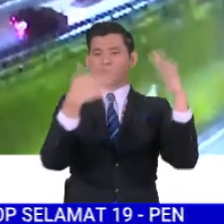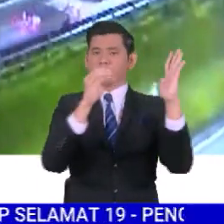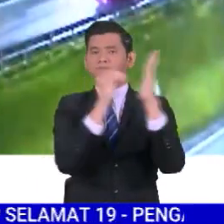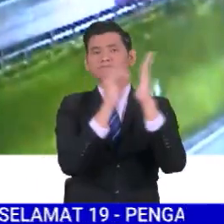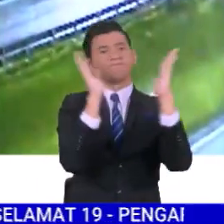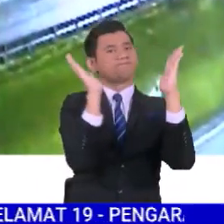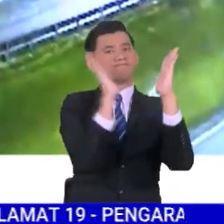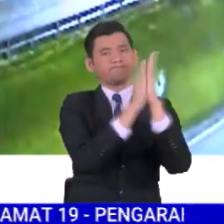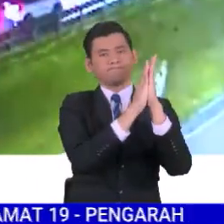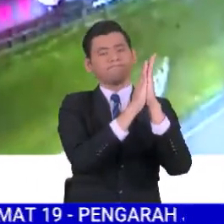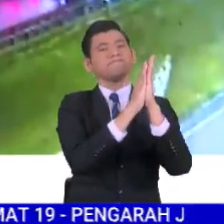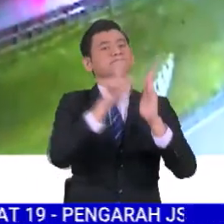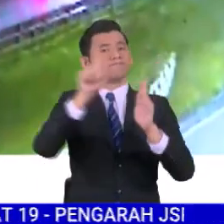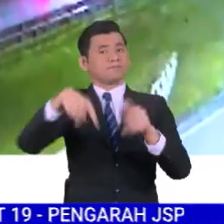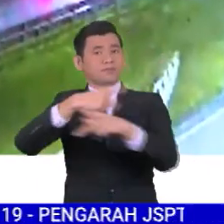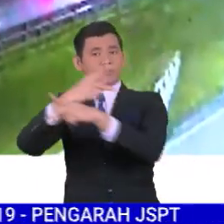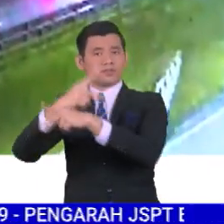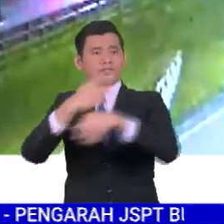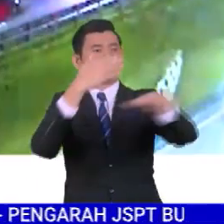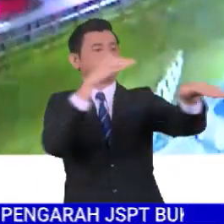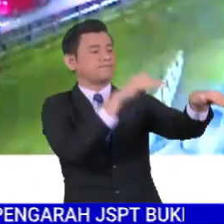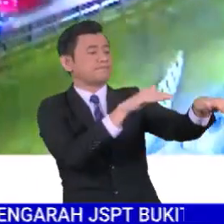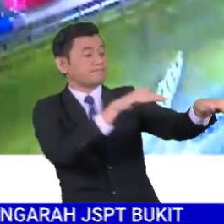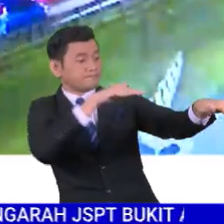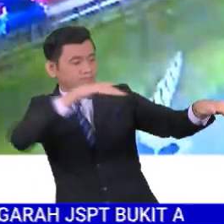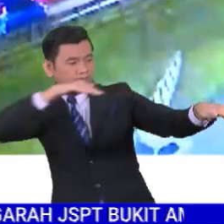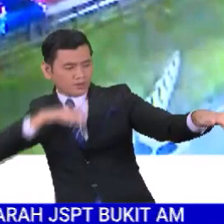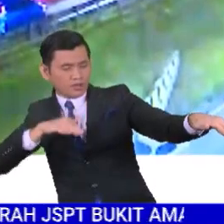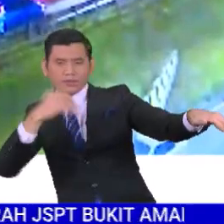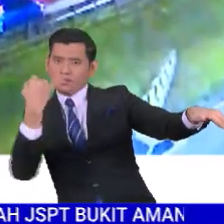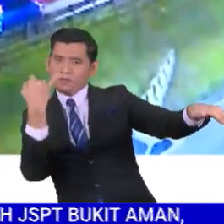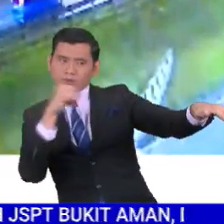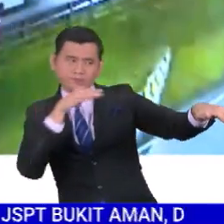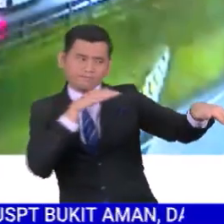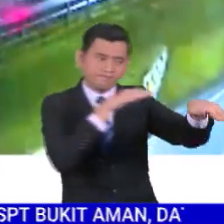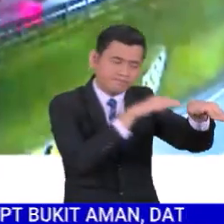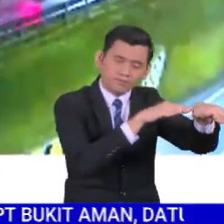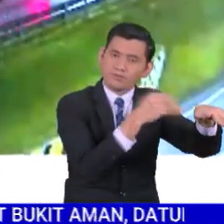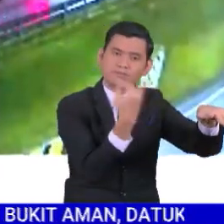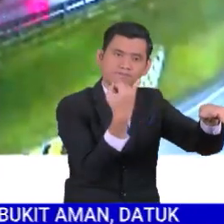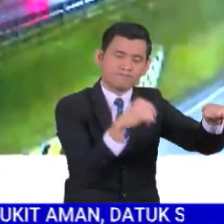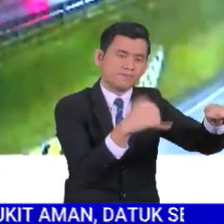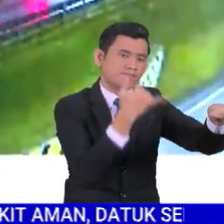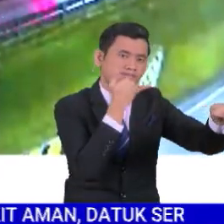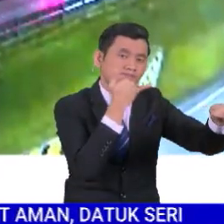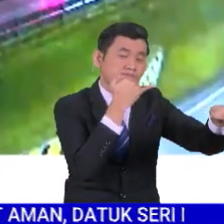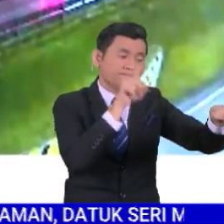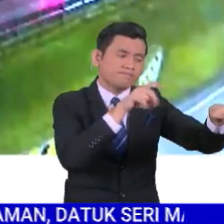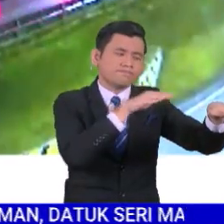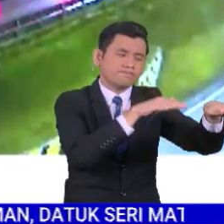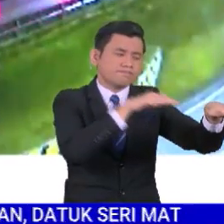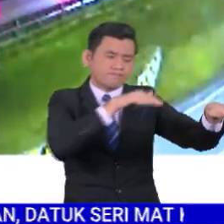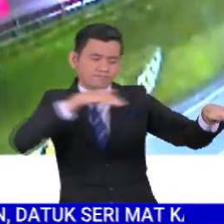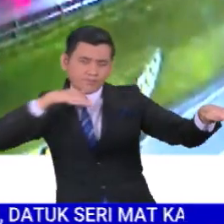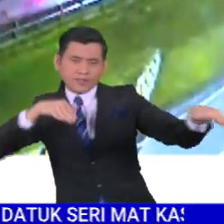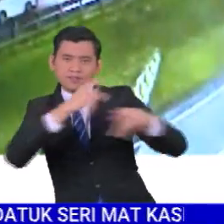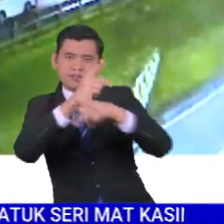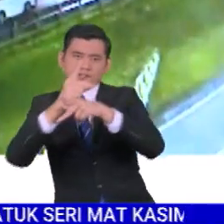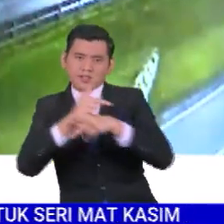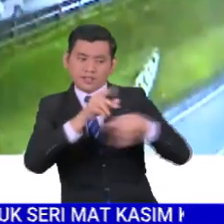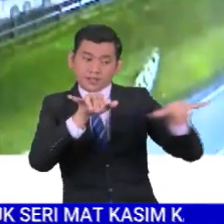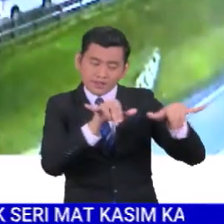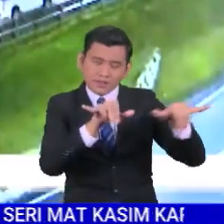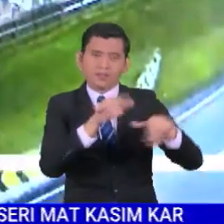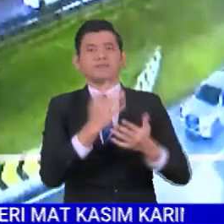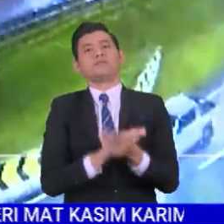ditetapkan dan juga jaga jarak anda kerana jalan licin berikutan hujan yang berlaku di kebanyakan lebuh raya utama di